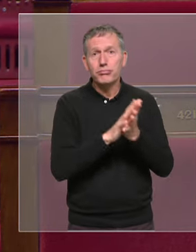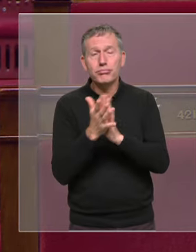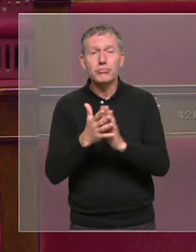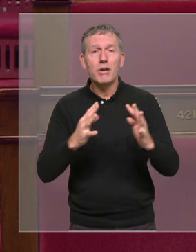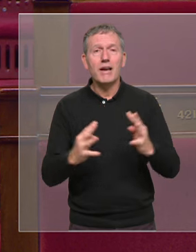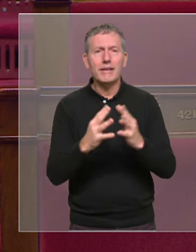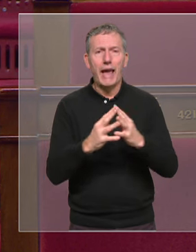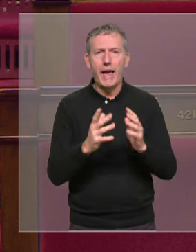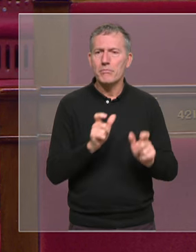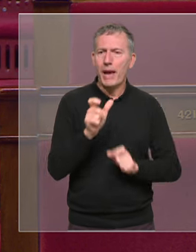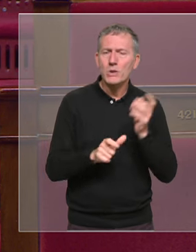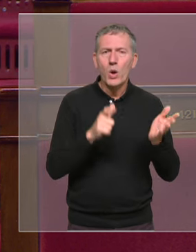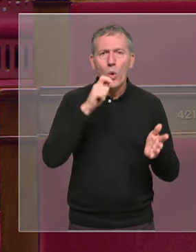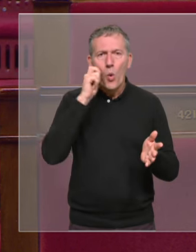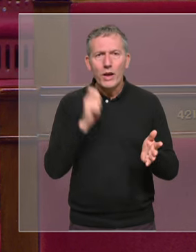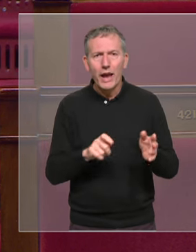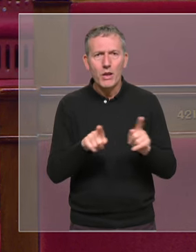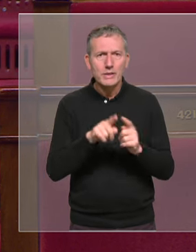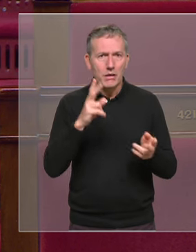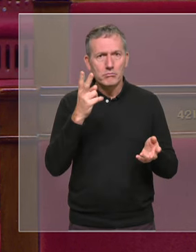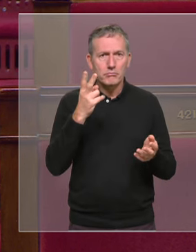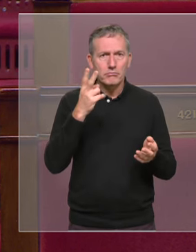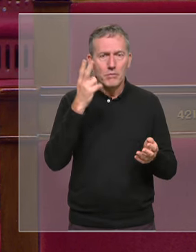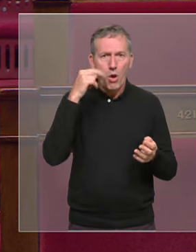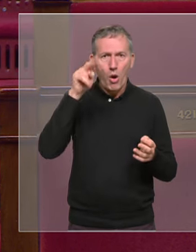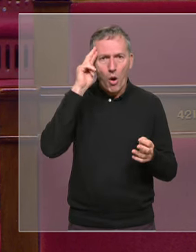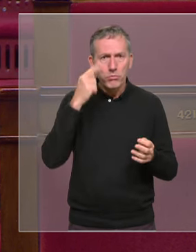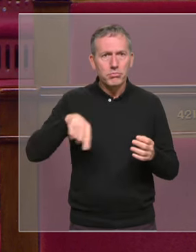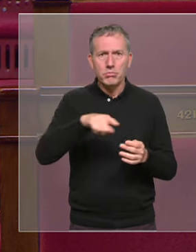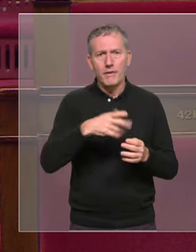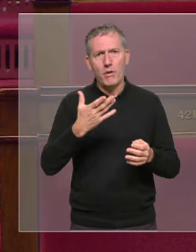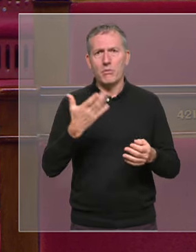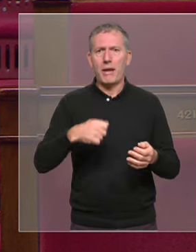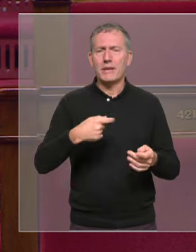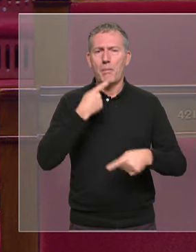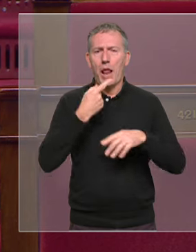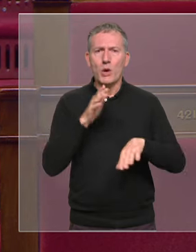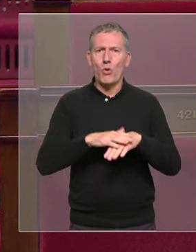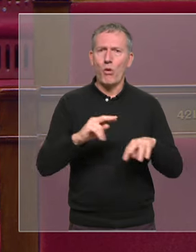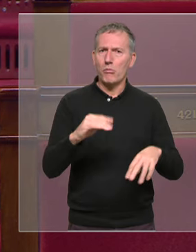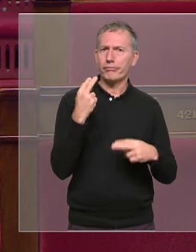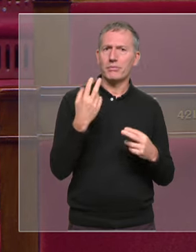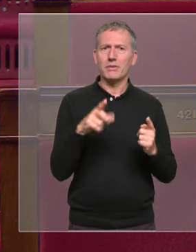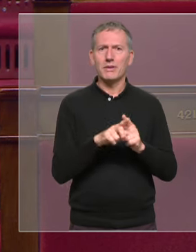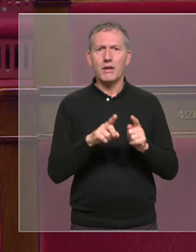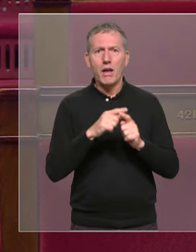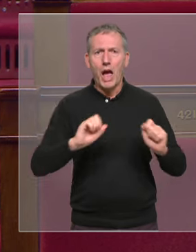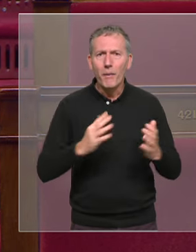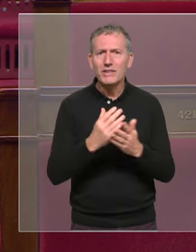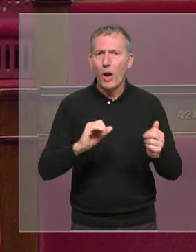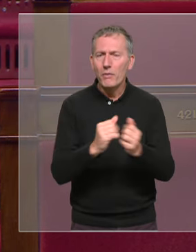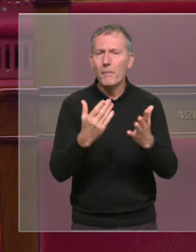Les Ukrainiens et l'Europe méritent mieux qu'un président cherchant à faire parler de lui et ne faisant qu'ajouter l'improvisation à